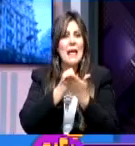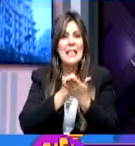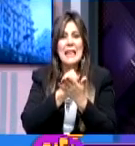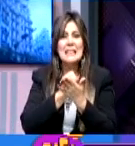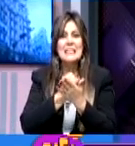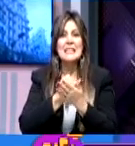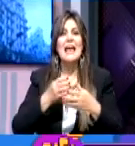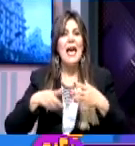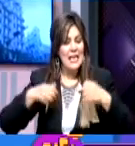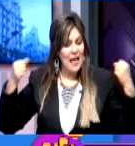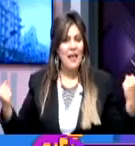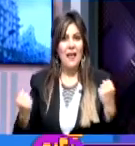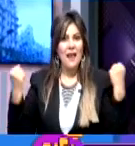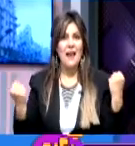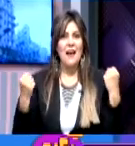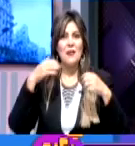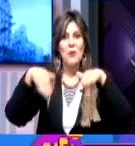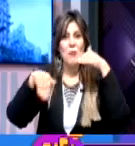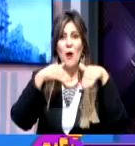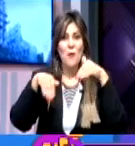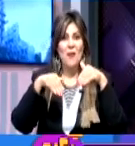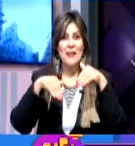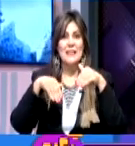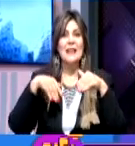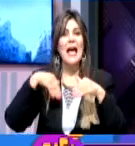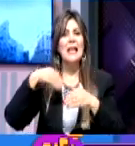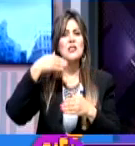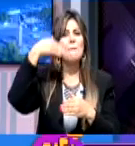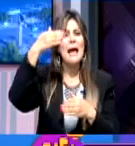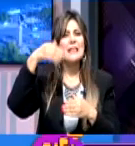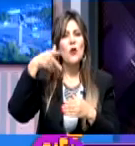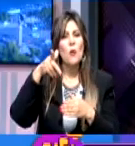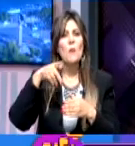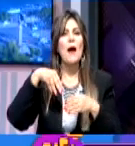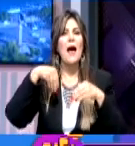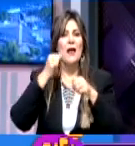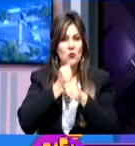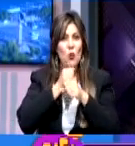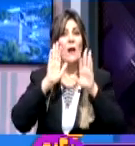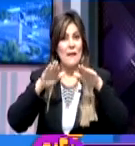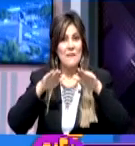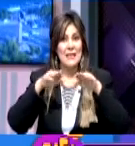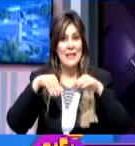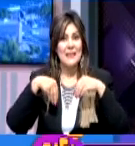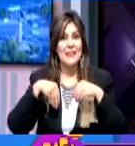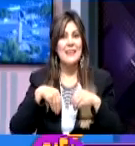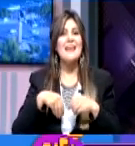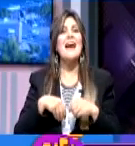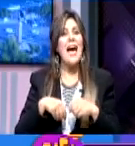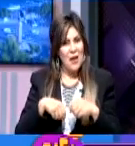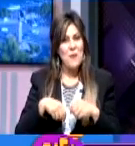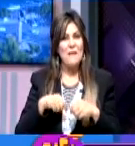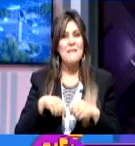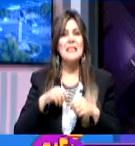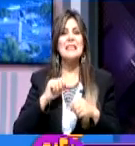طبعا عندنا كمان الاستاذ احمد العزبي اللي هو ايجي فاشن، كمان